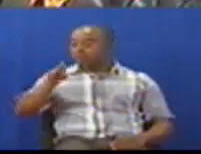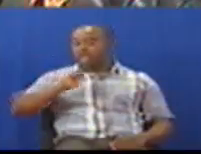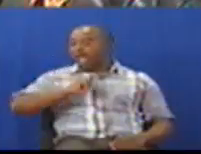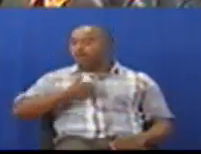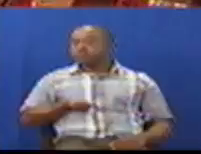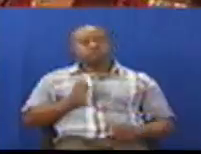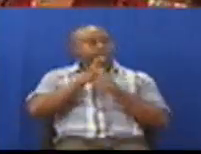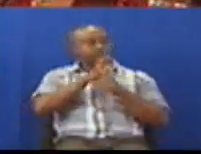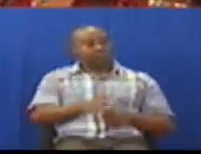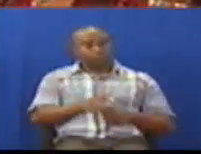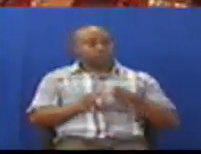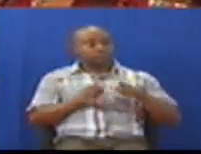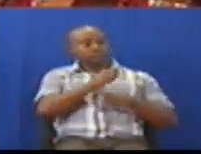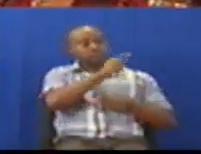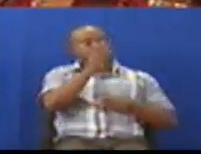bungeni.